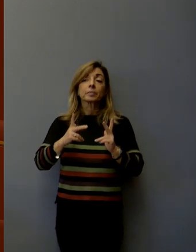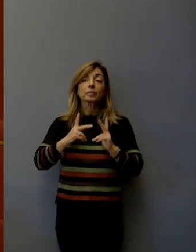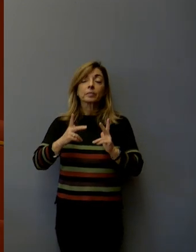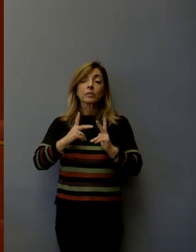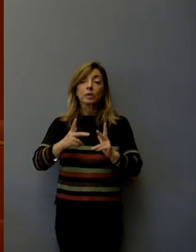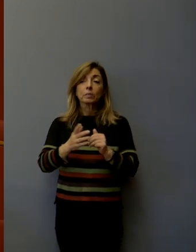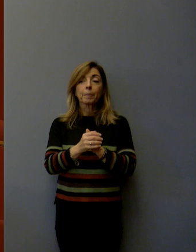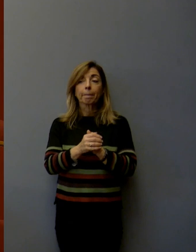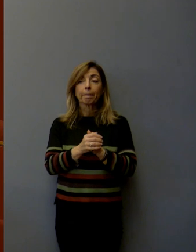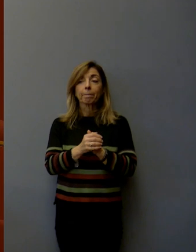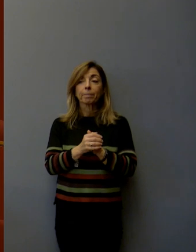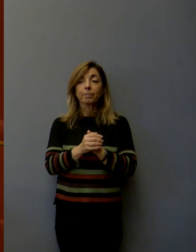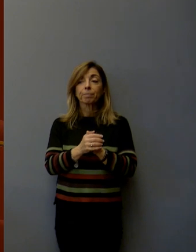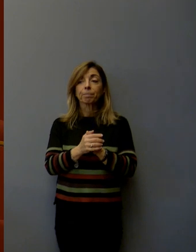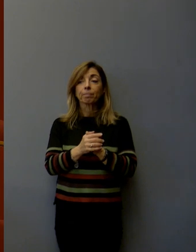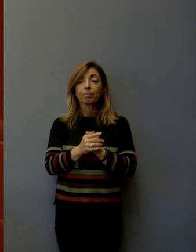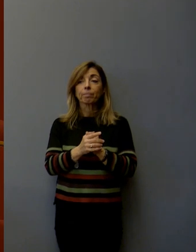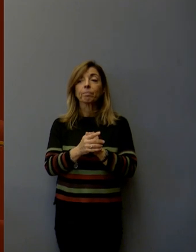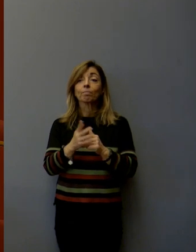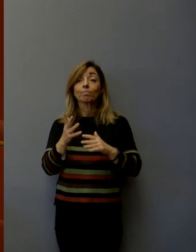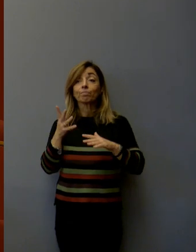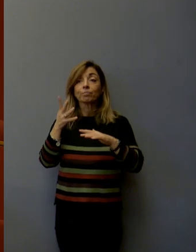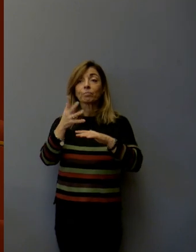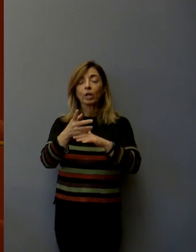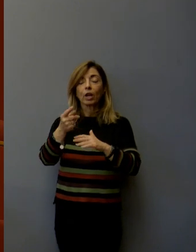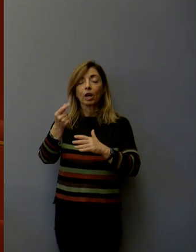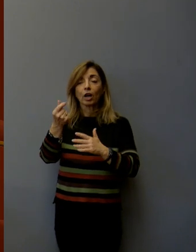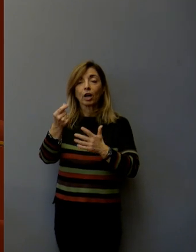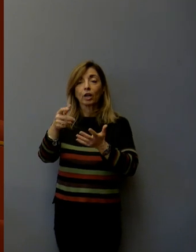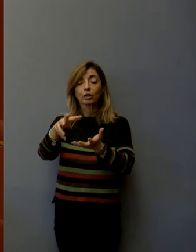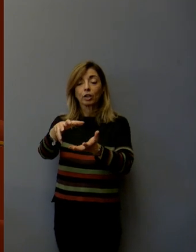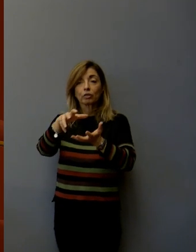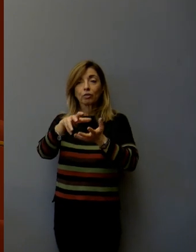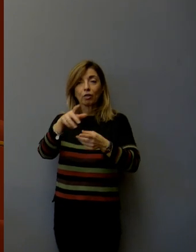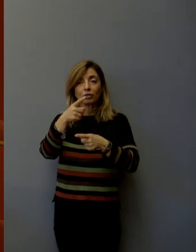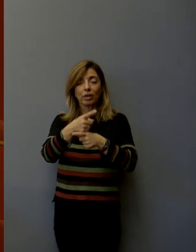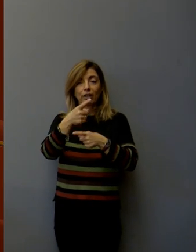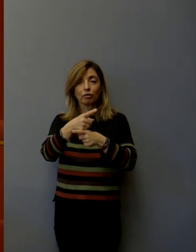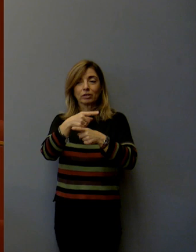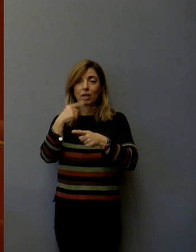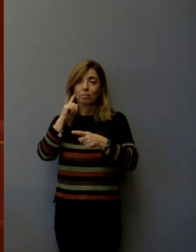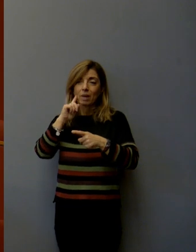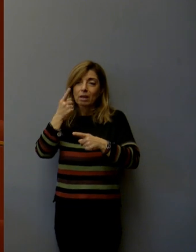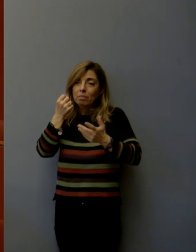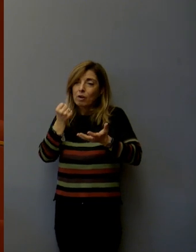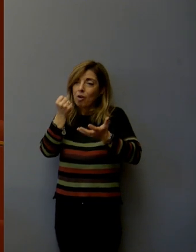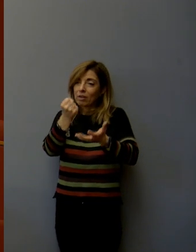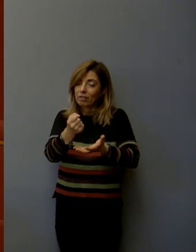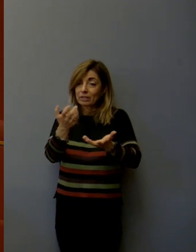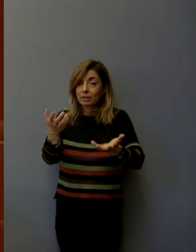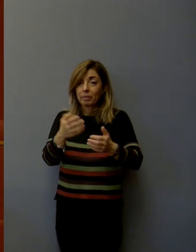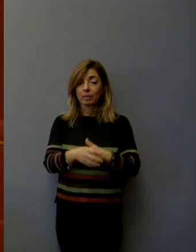individuare ad un certo punto le risorse necessarie per poter fare investimenti migliori però in questo momento